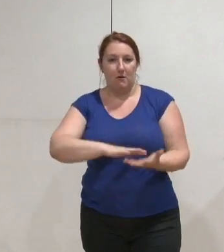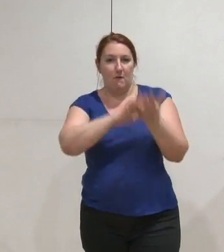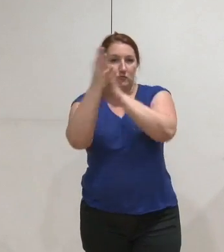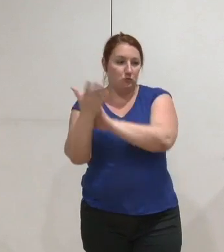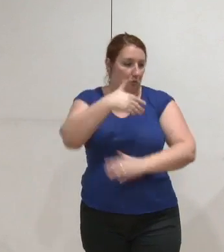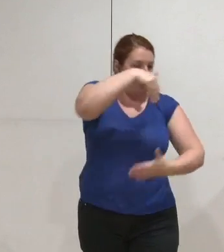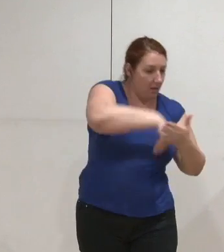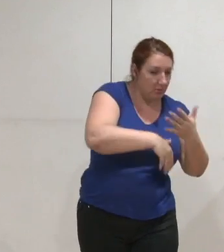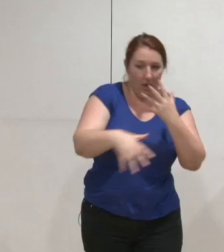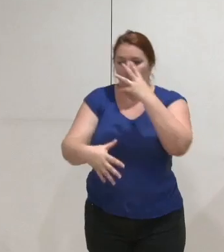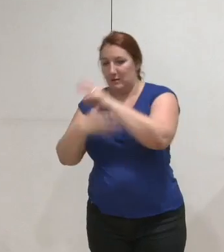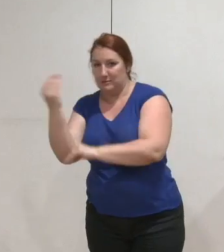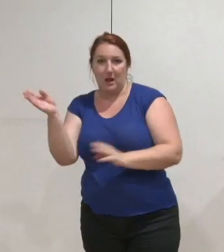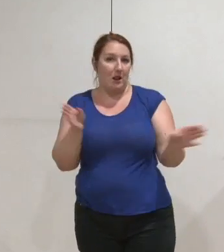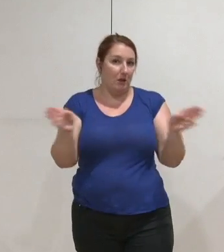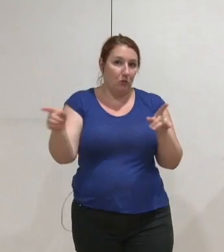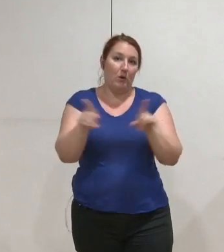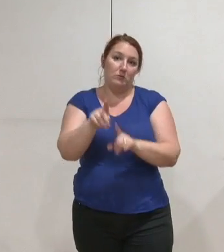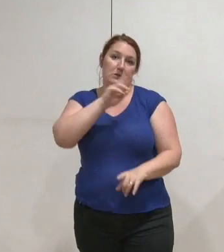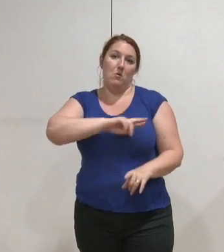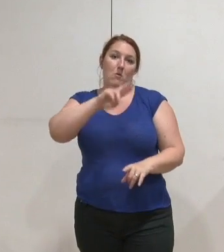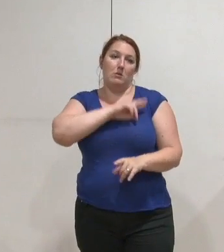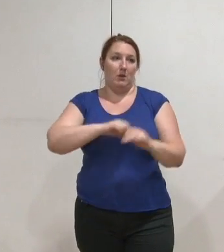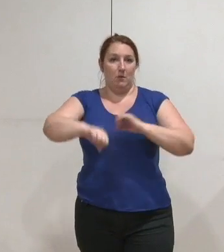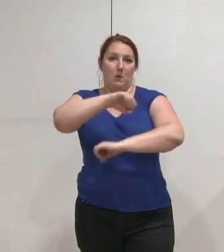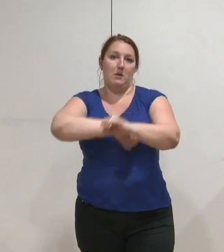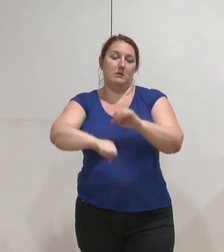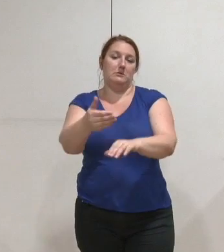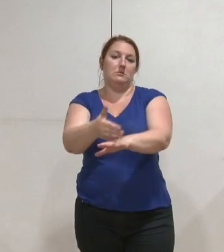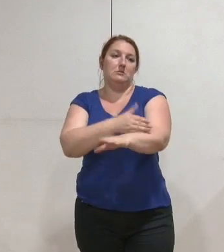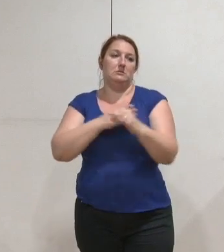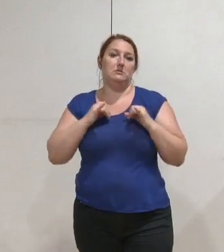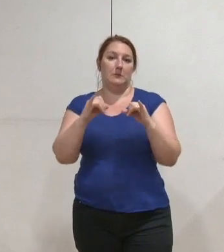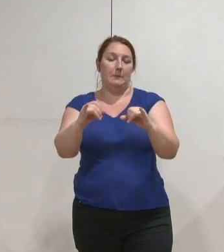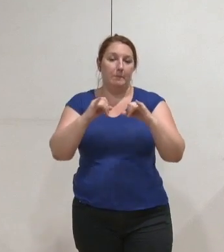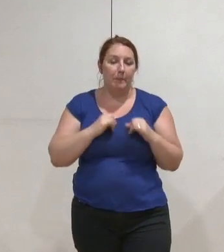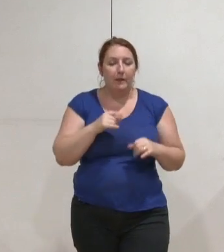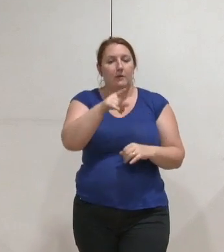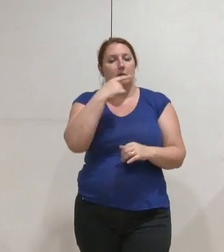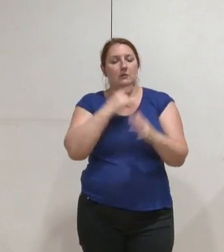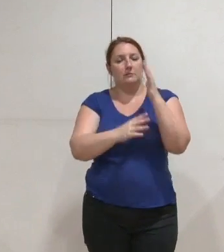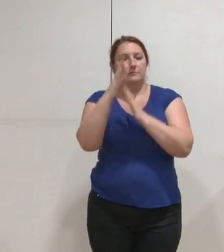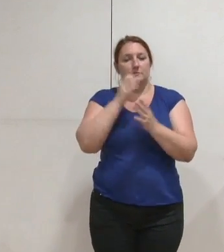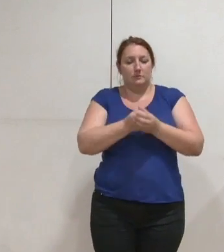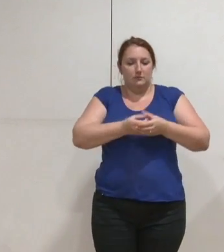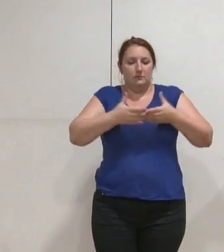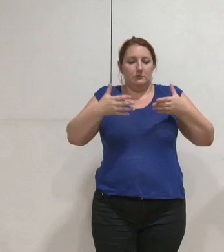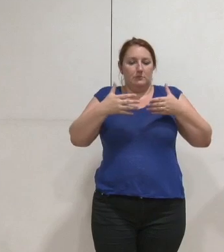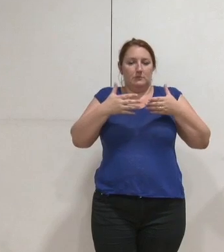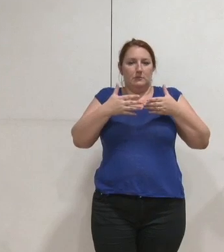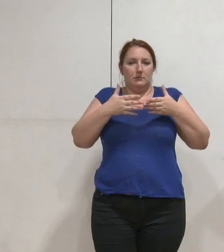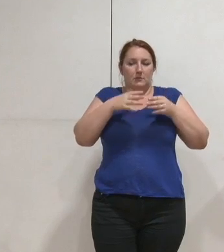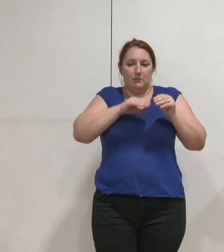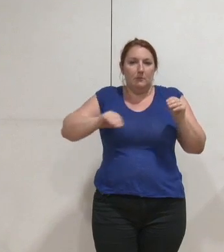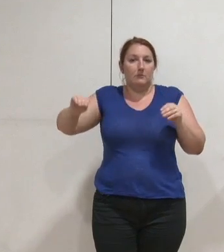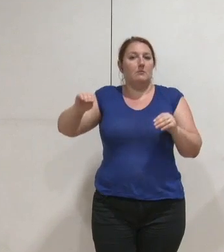évidemment aussi de prendre en compte les départs à la retraite vous avez ensuite parlé de redéploiement des effectifs moi derrière je